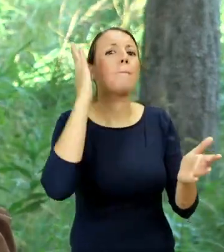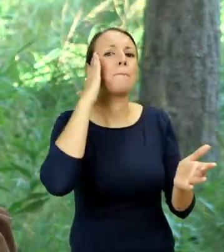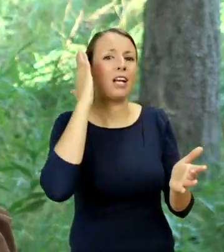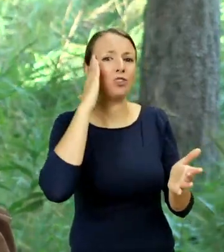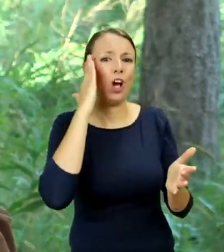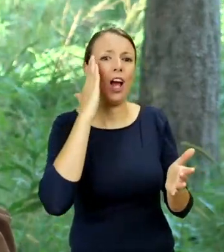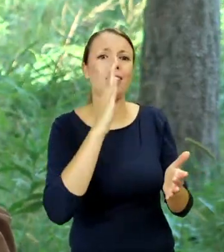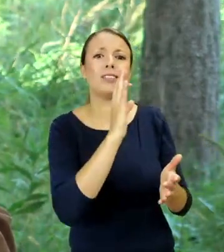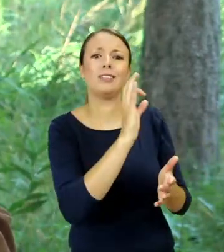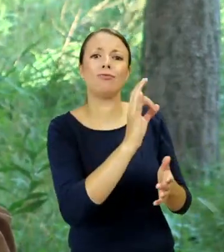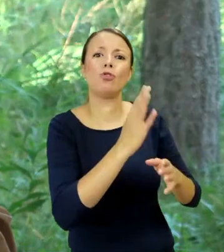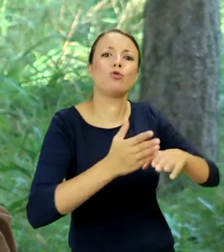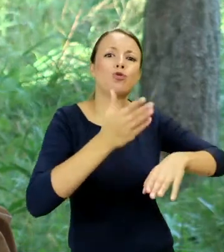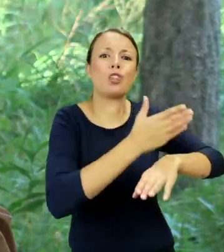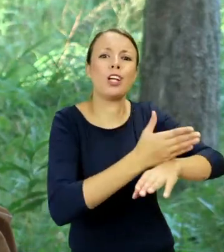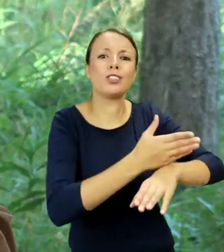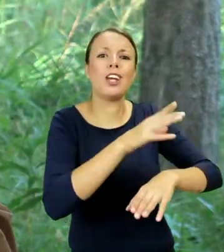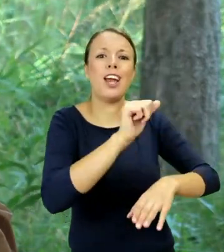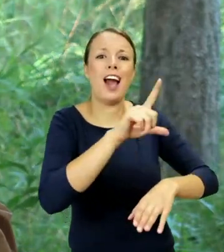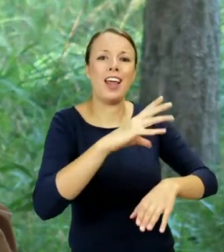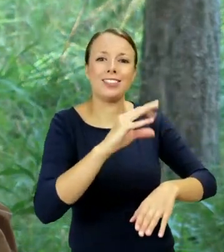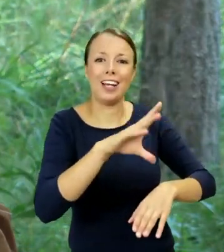wcześniej wynajmowała Aleksandra